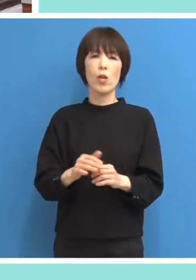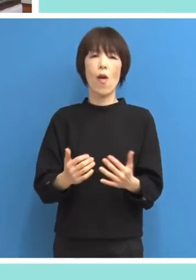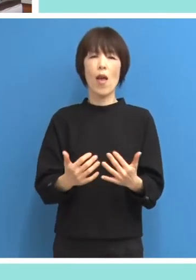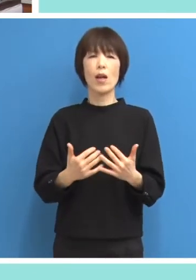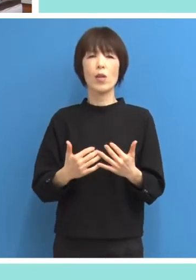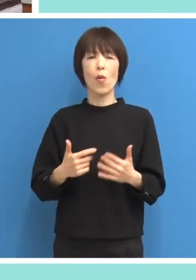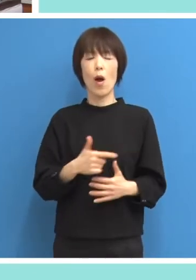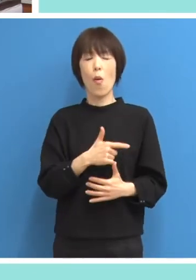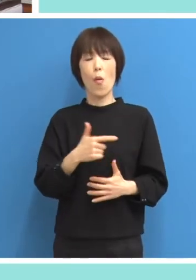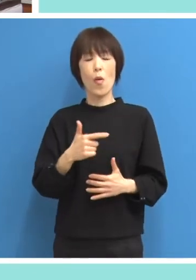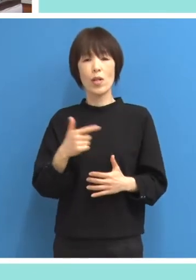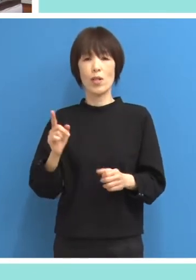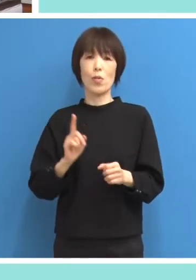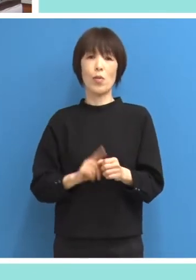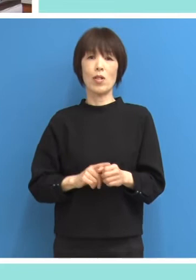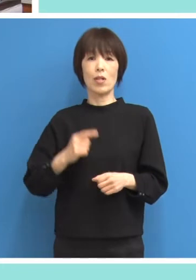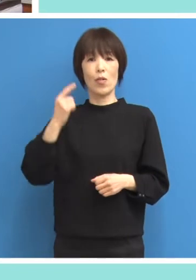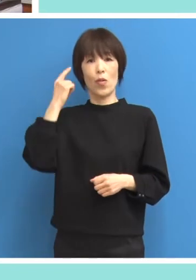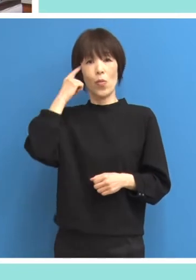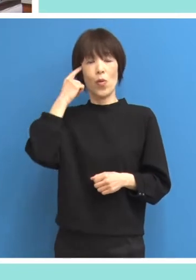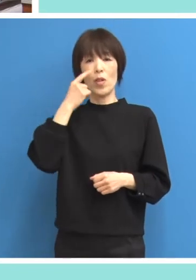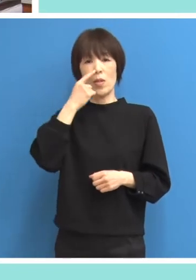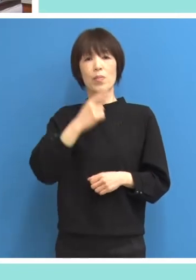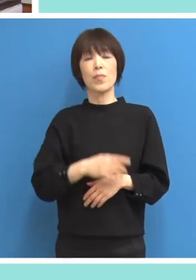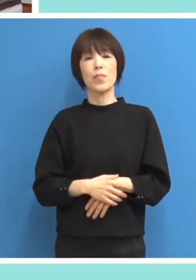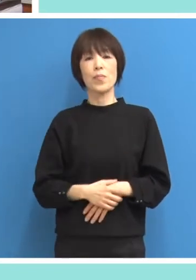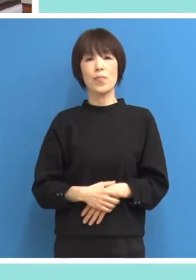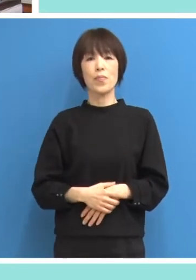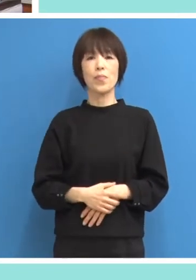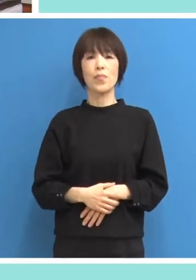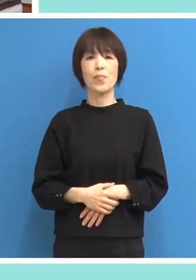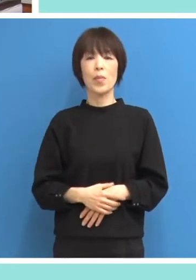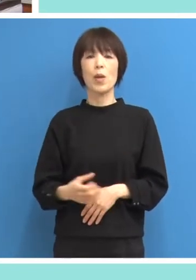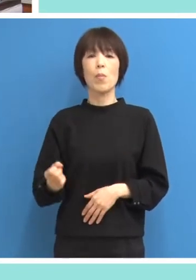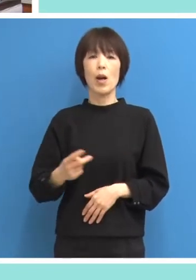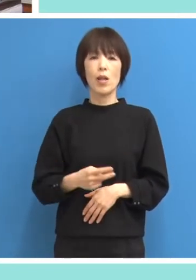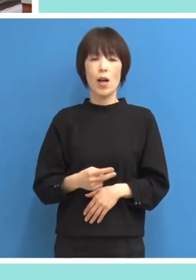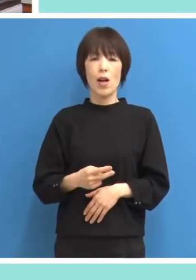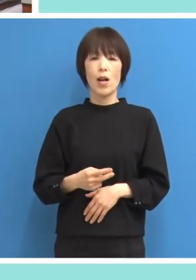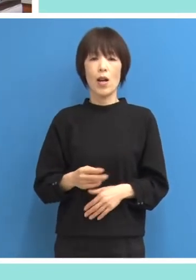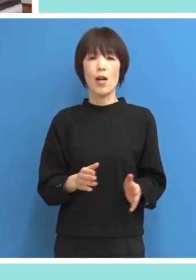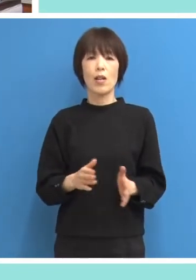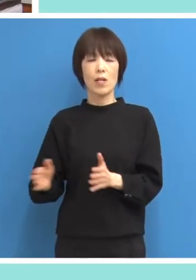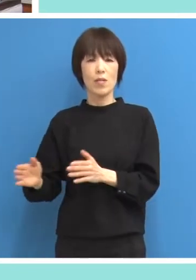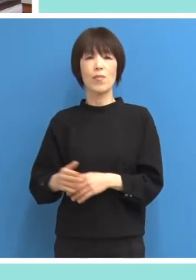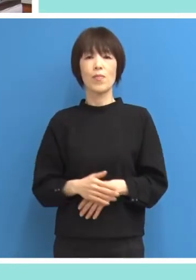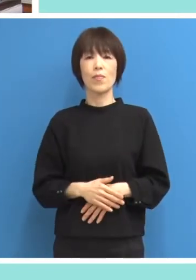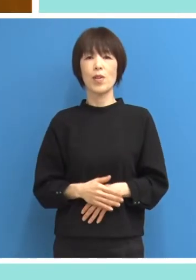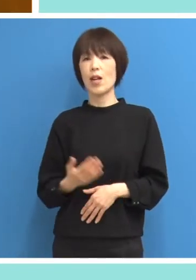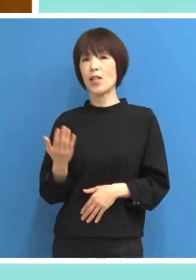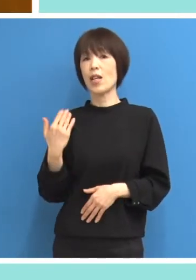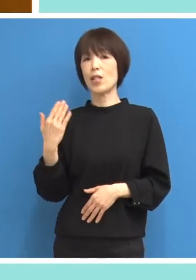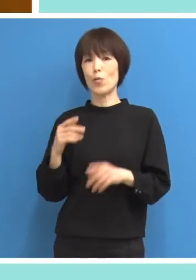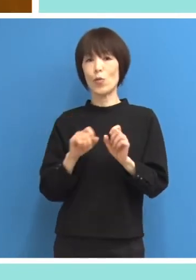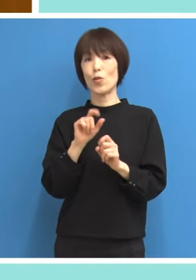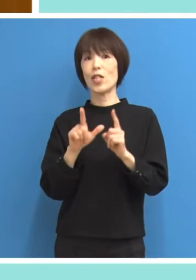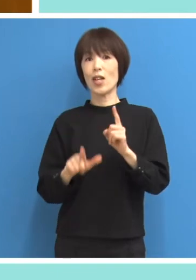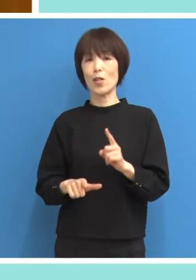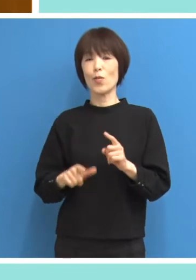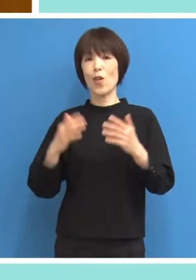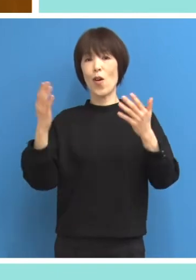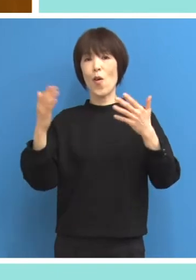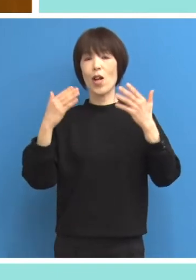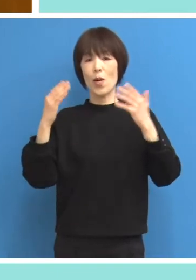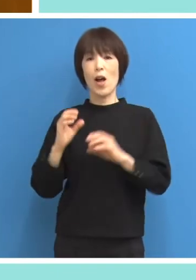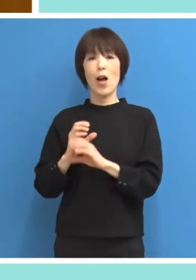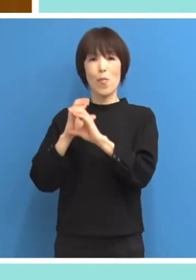ウイルスなどで変化の1年だったなっていうのもすごく感じてます、またそして明るい話題なんですけれども、先日大村秋祭